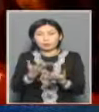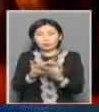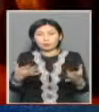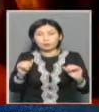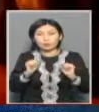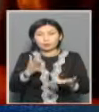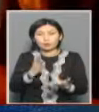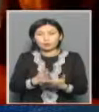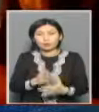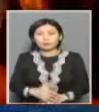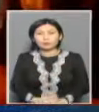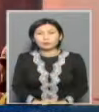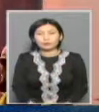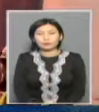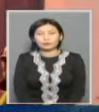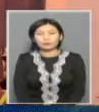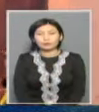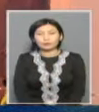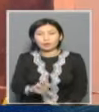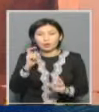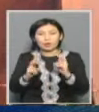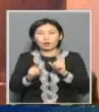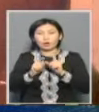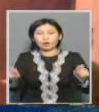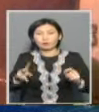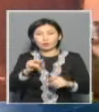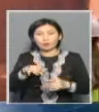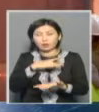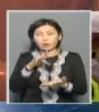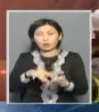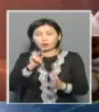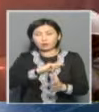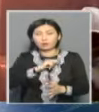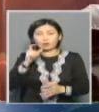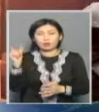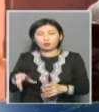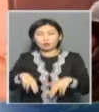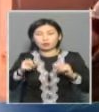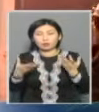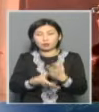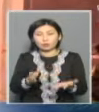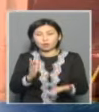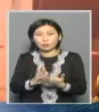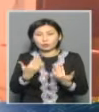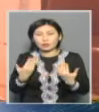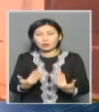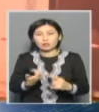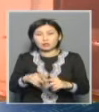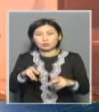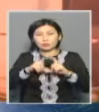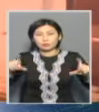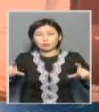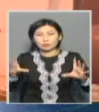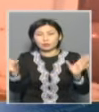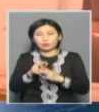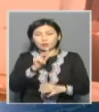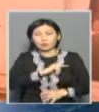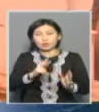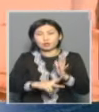өзгертуге мүмкіндік бар. Зауыттың ашылуы моно қаладағы жұмыссыздар санын азайтуға да өз септігін тигізді. Нысандағы